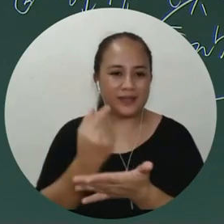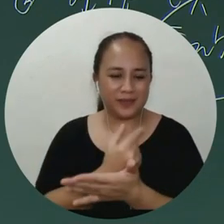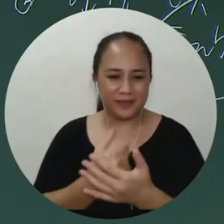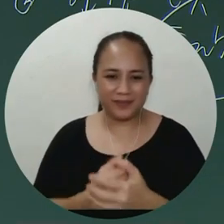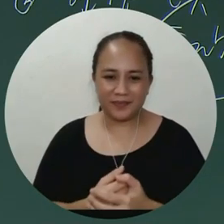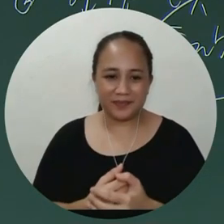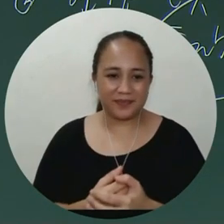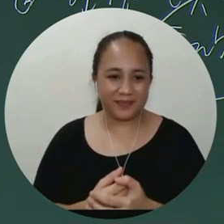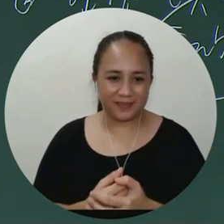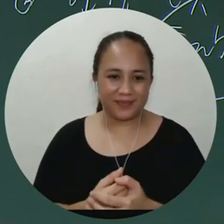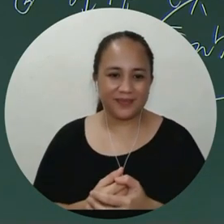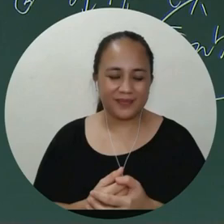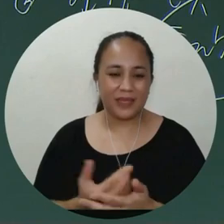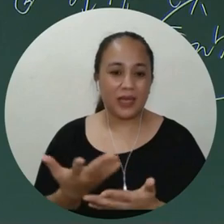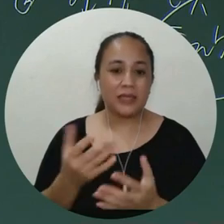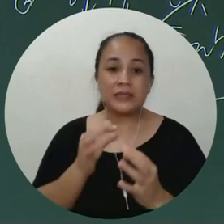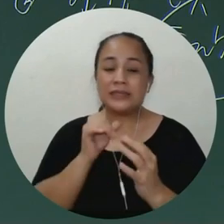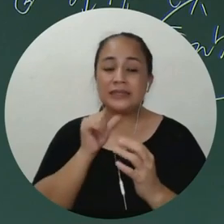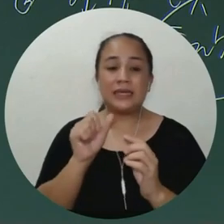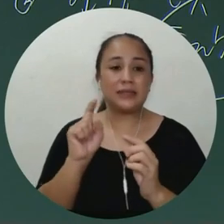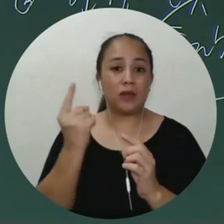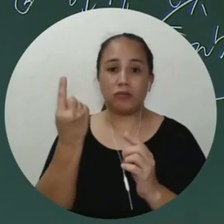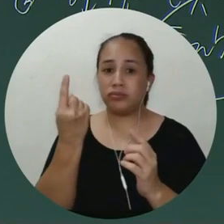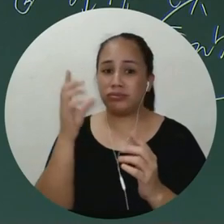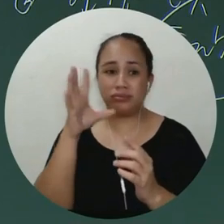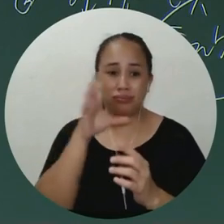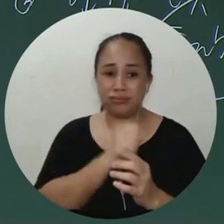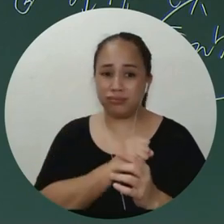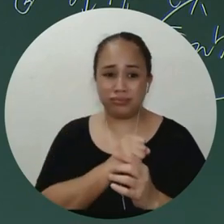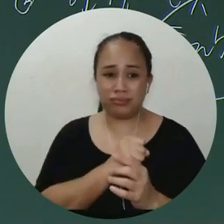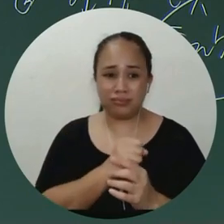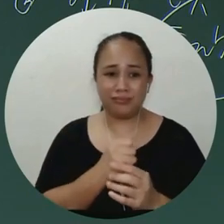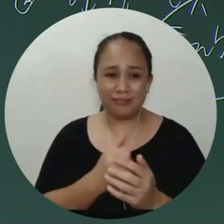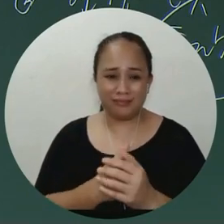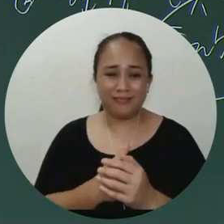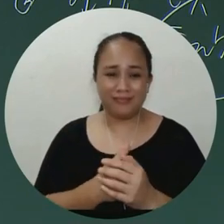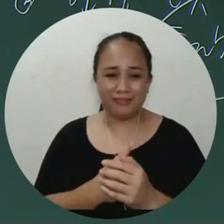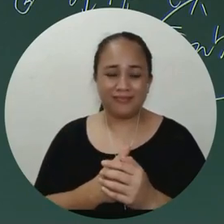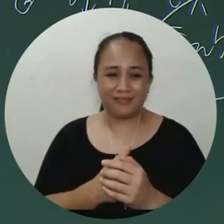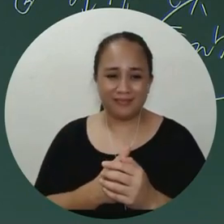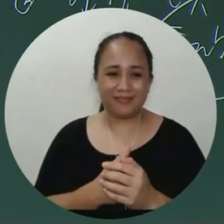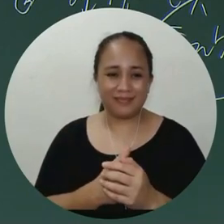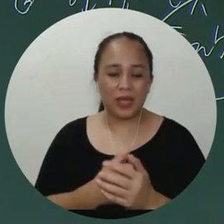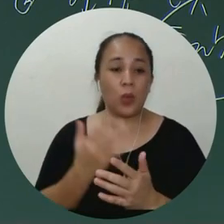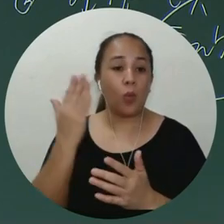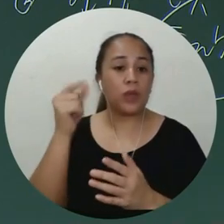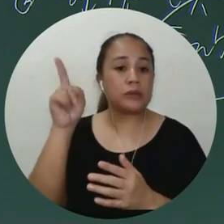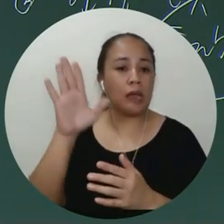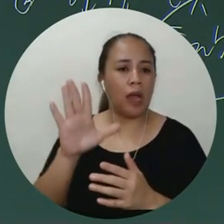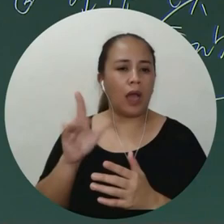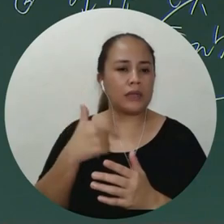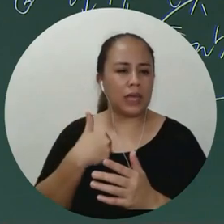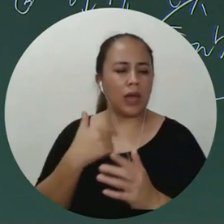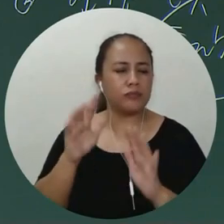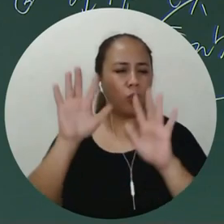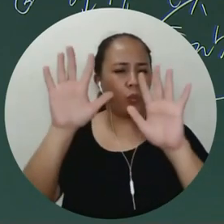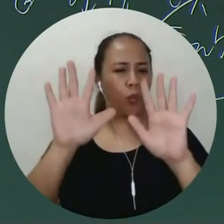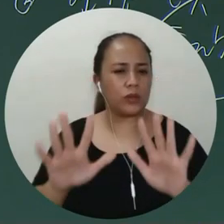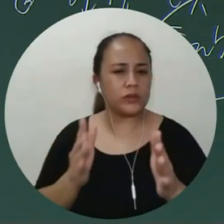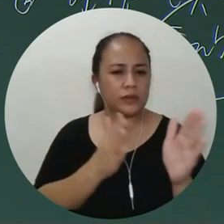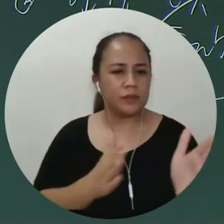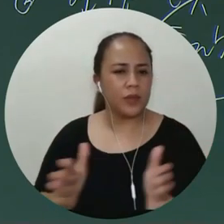우연이 아니잖아요. This is not all by chance. 하나님이 이 필리핀에 큰 계획이 있잖아요. Because God has this tremendous plan